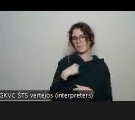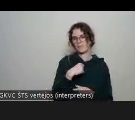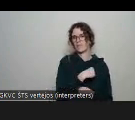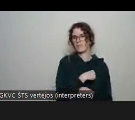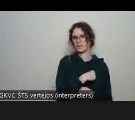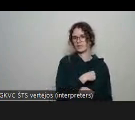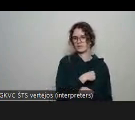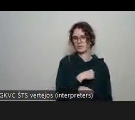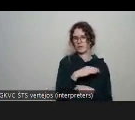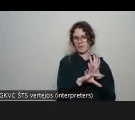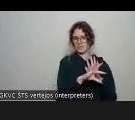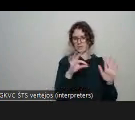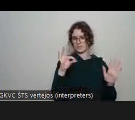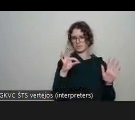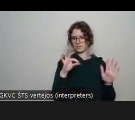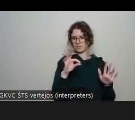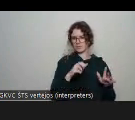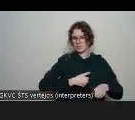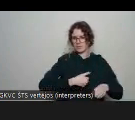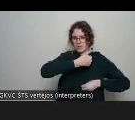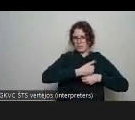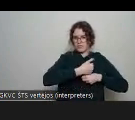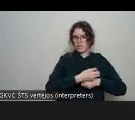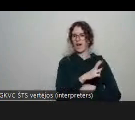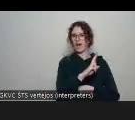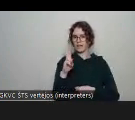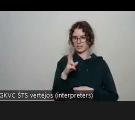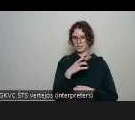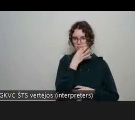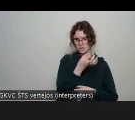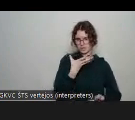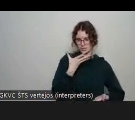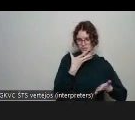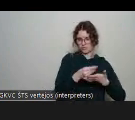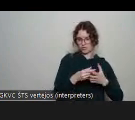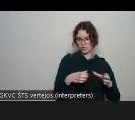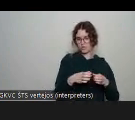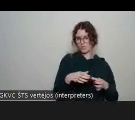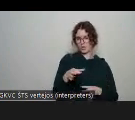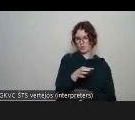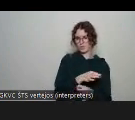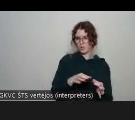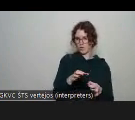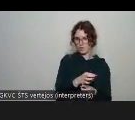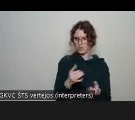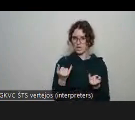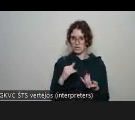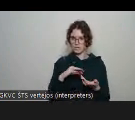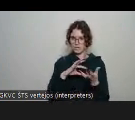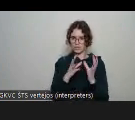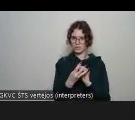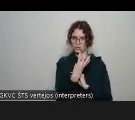paskirkite atstovus, kurie pasisakys ir pateiks jūsų glaustą nuomonę. Dabar turime 4 kambarius.